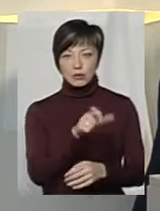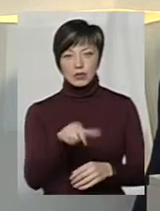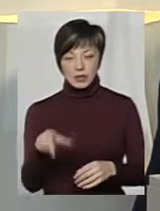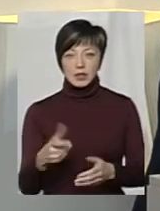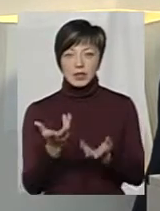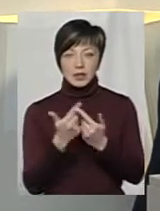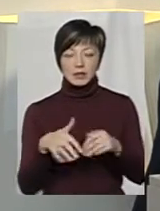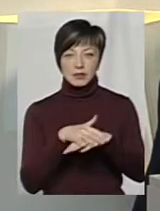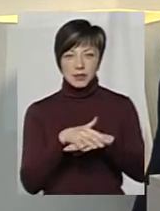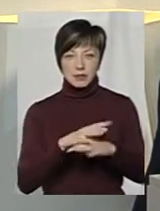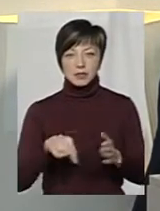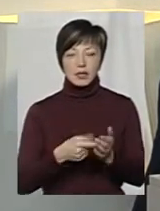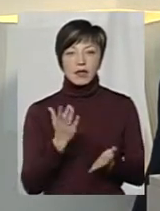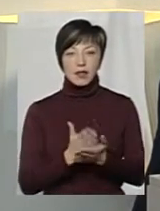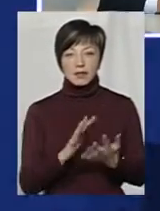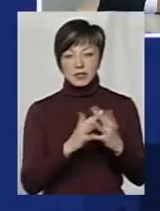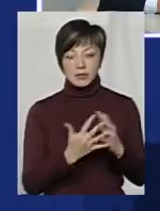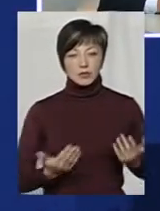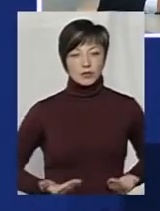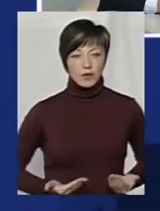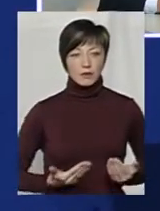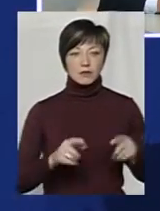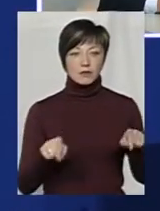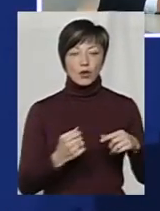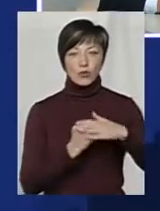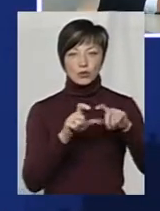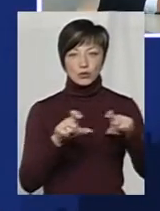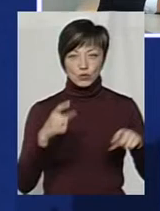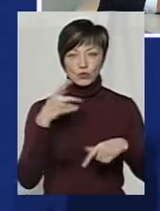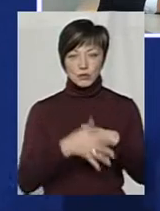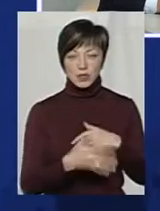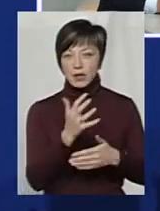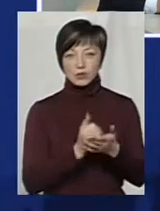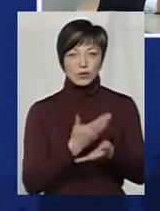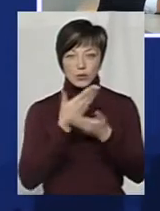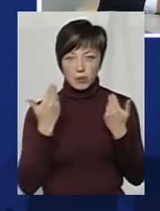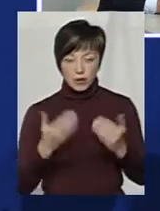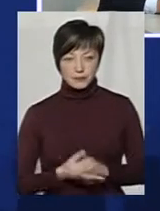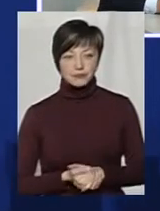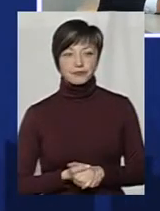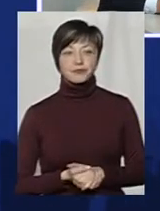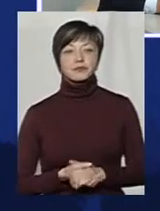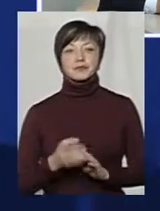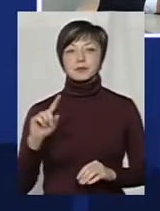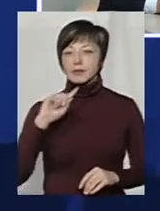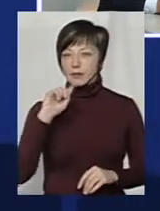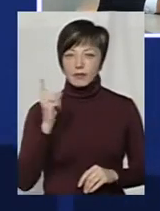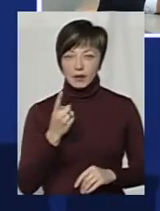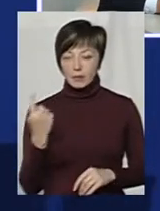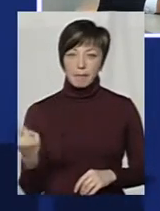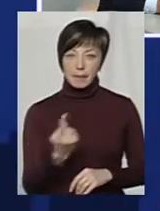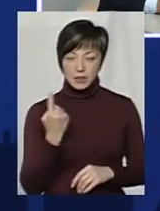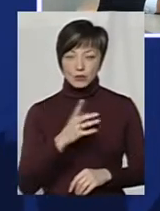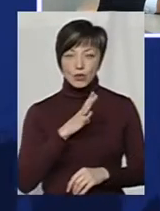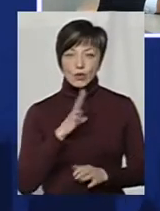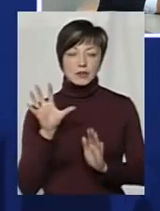все-таки кількість населення в містах є. Якщо в селі проживає і створили опорну школу, то ви розумієте, що ресурсу немає. Тому перший рік